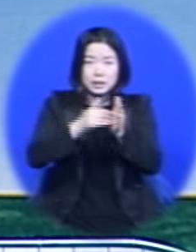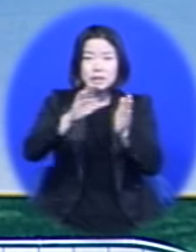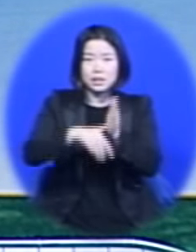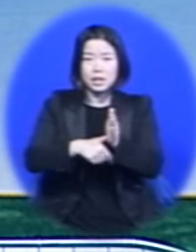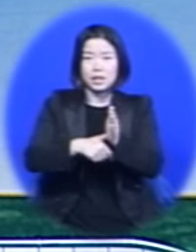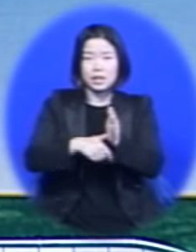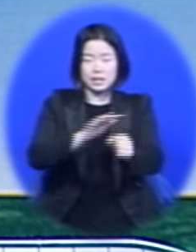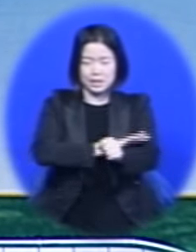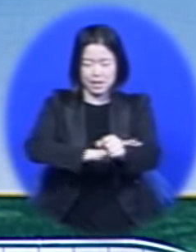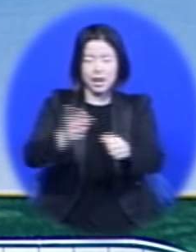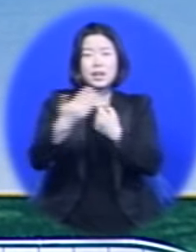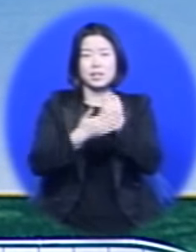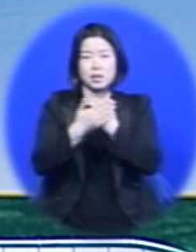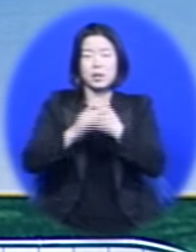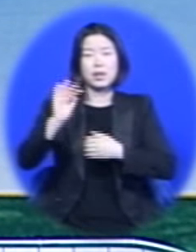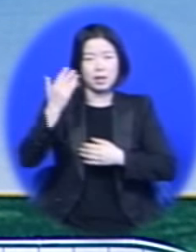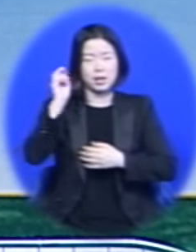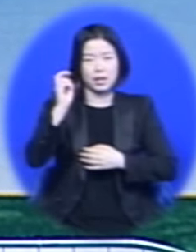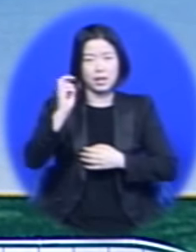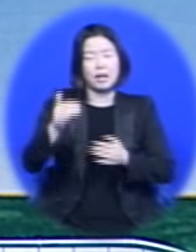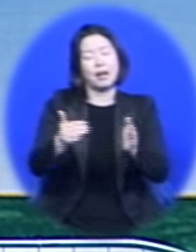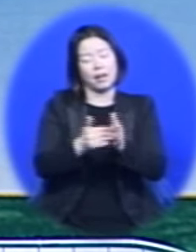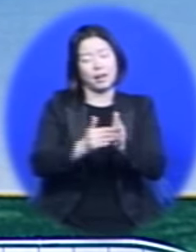것입니다. 끝났다 하세요. 네.